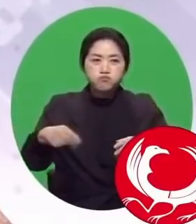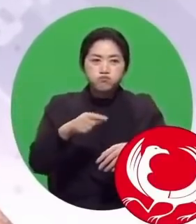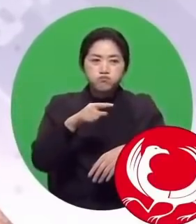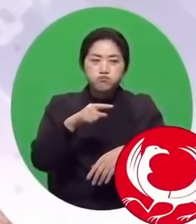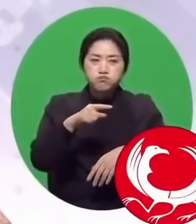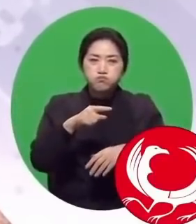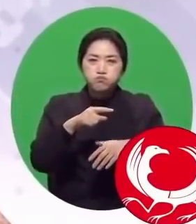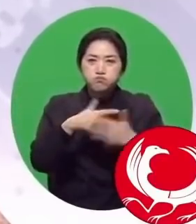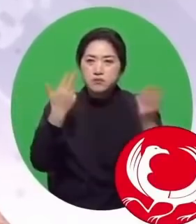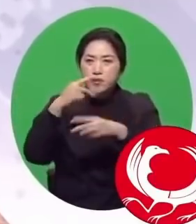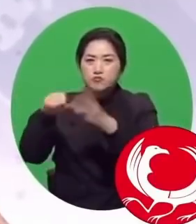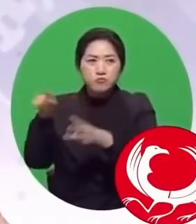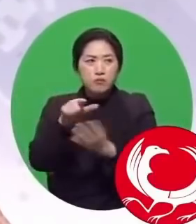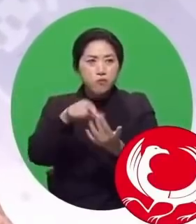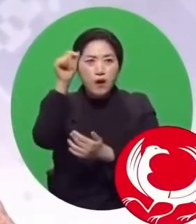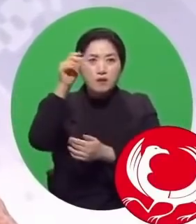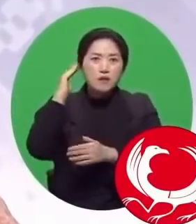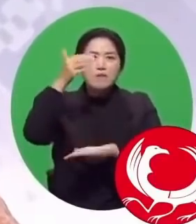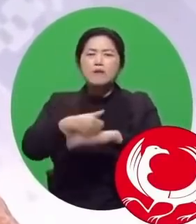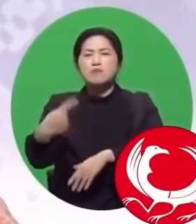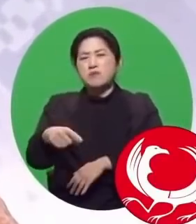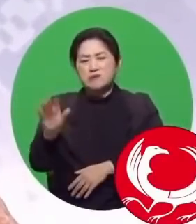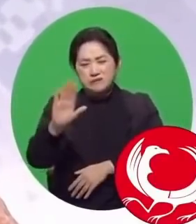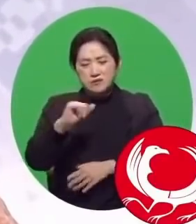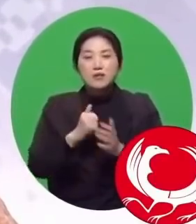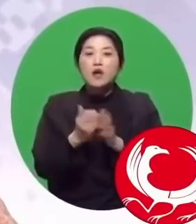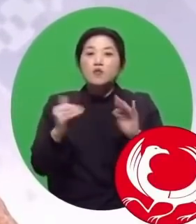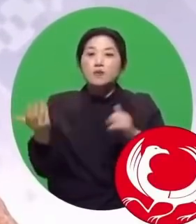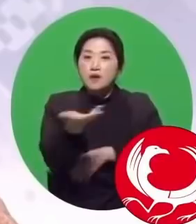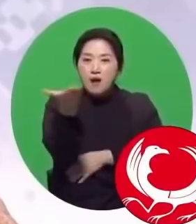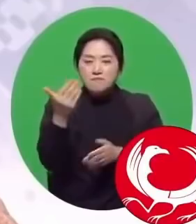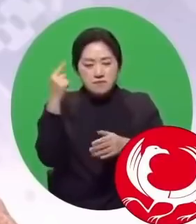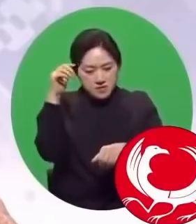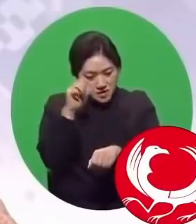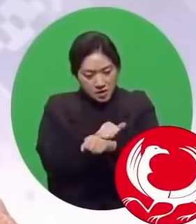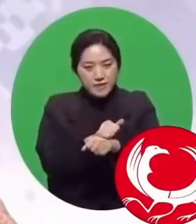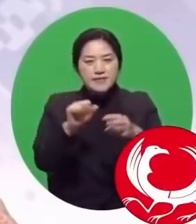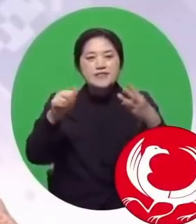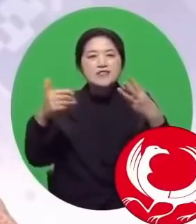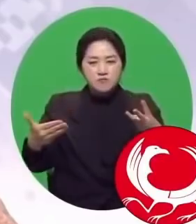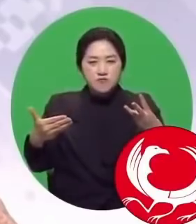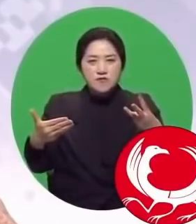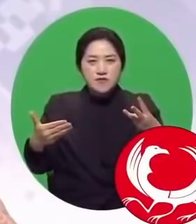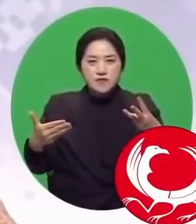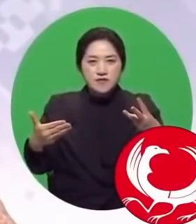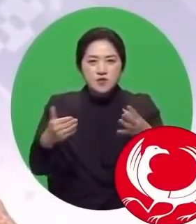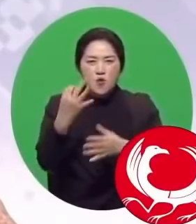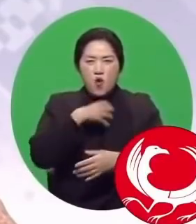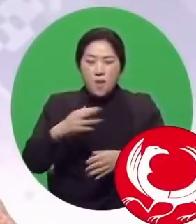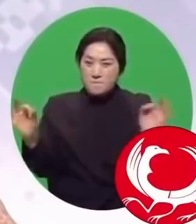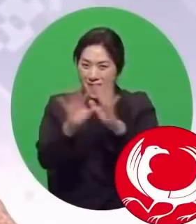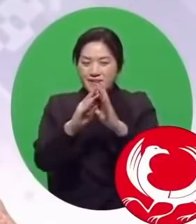사람 뽑아서 대한민국 어떻게 되겠습니까? 국민 여러분, 현명한 3월 9일 돈 걱정 없는